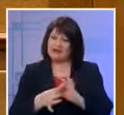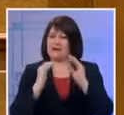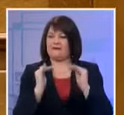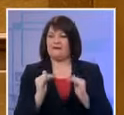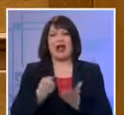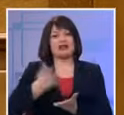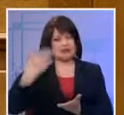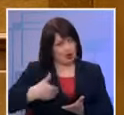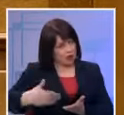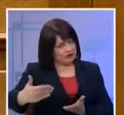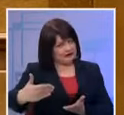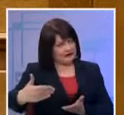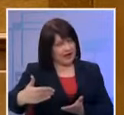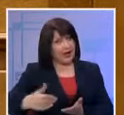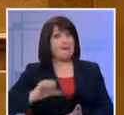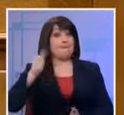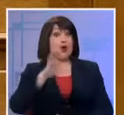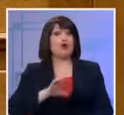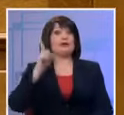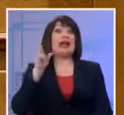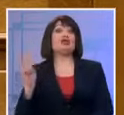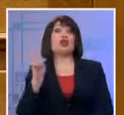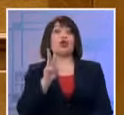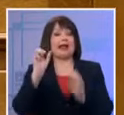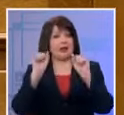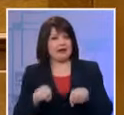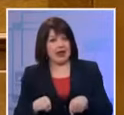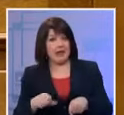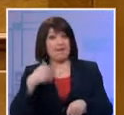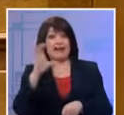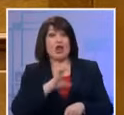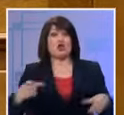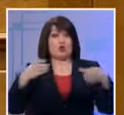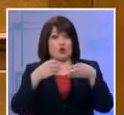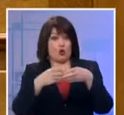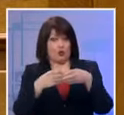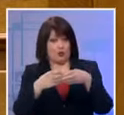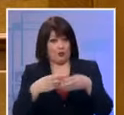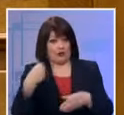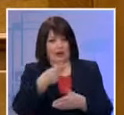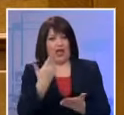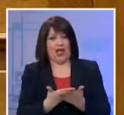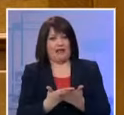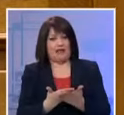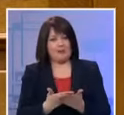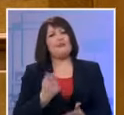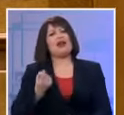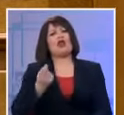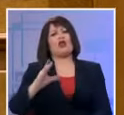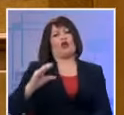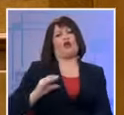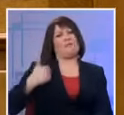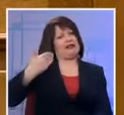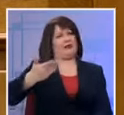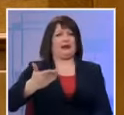αξιολόγηση θα γίνει και πρώτα θα την εγκρίνουν οι Τροϊκανοί, ύστερα το Eurogroup θα σας δώσει την άδεια να εκταμιεύσετε μέρος της τελευταίας